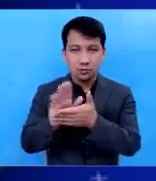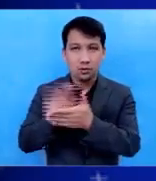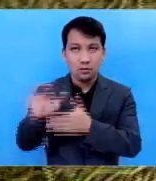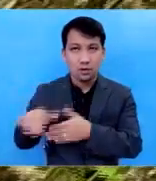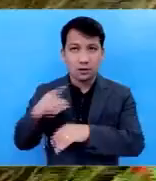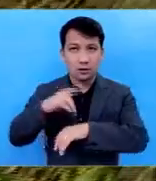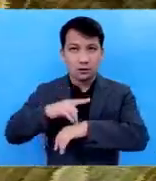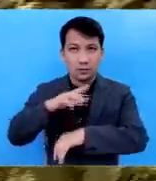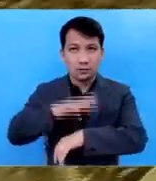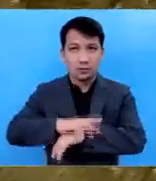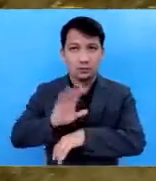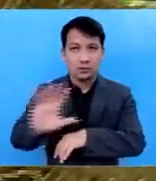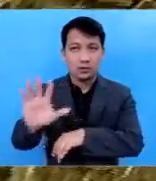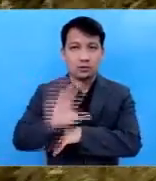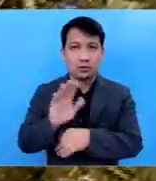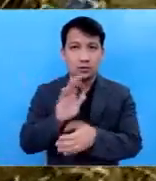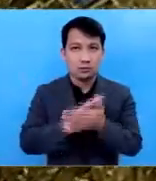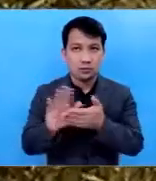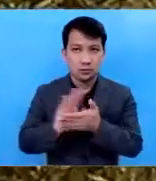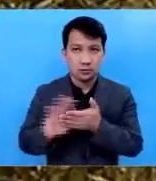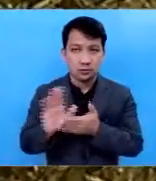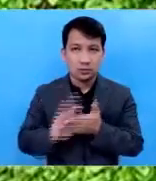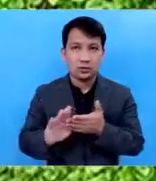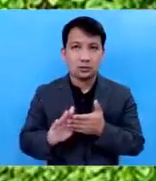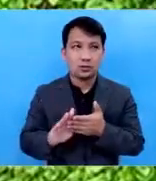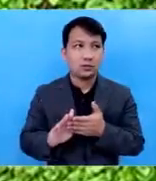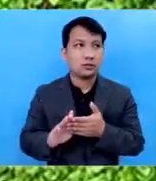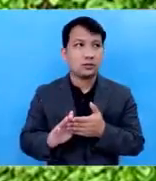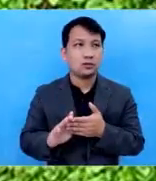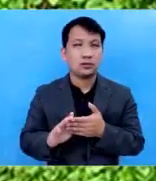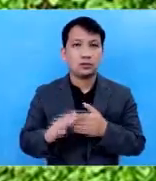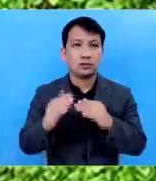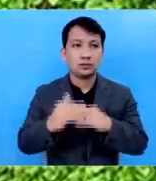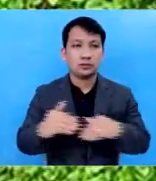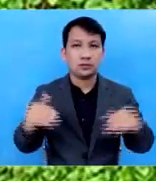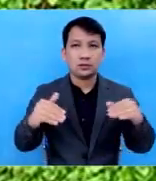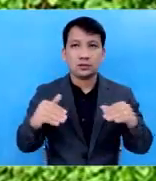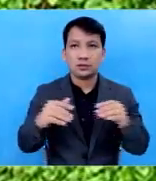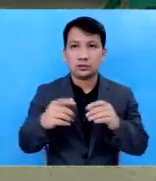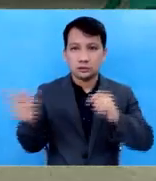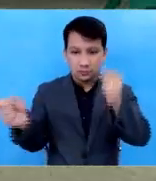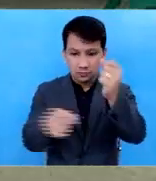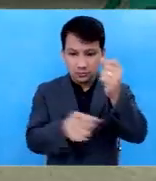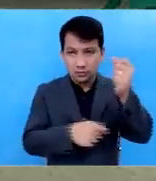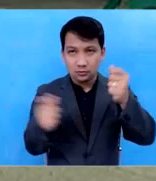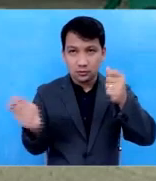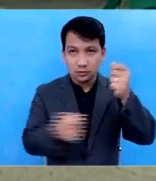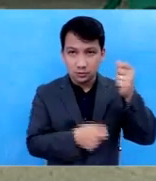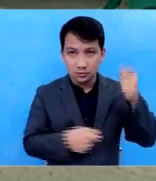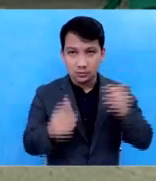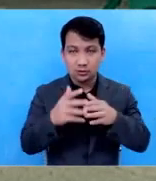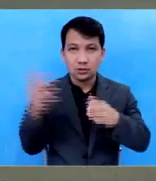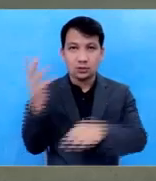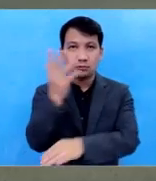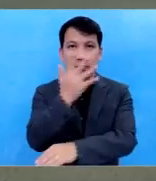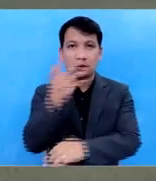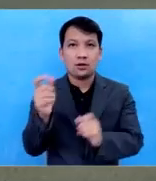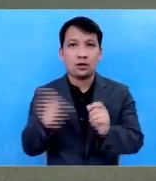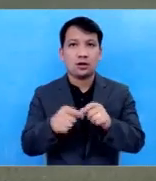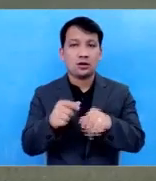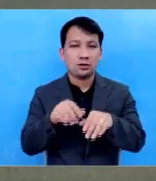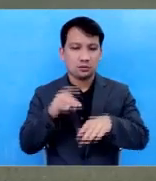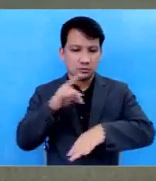lamok. Nilinis nila ang mga baras sa kanal at nagtabas ang makakapal na dahon sa mga puno. Bukod sa pagkalat ng lamok na may dalang